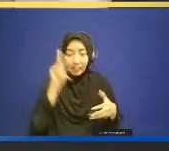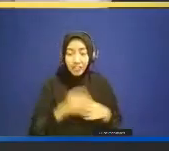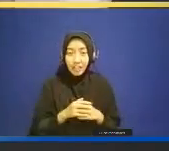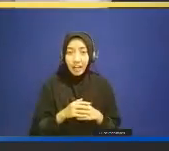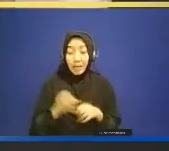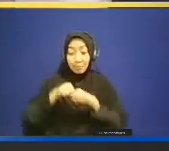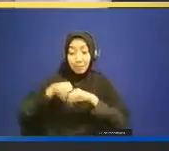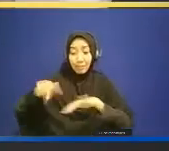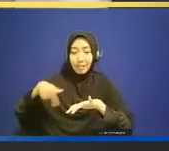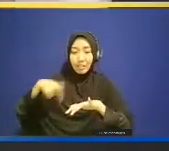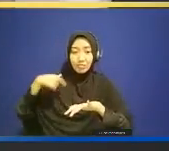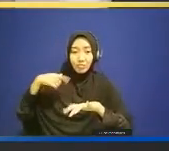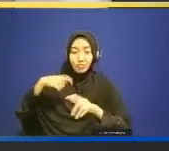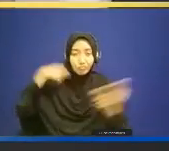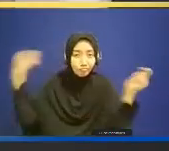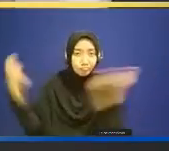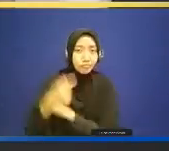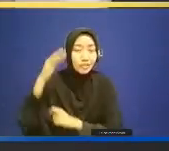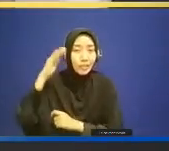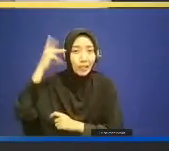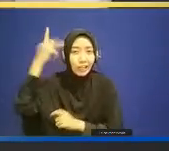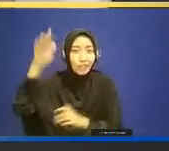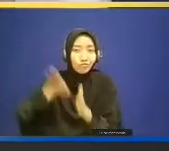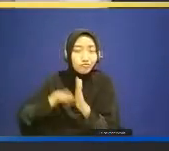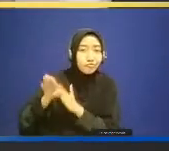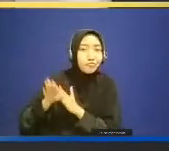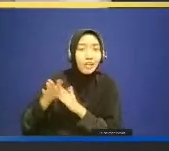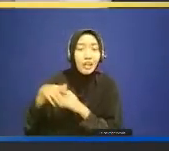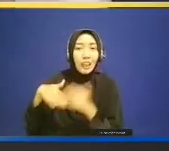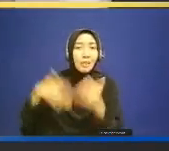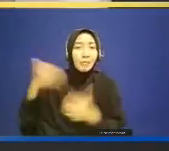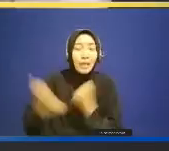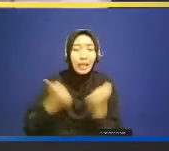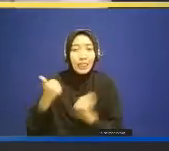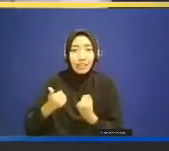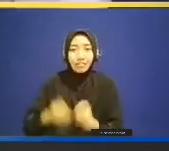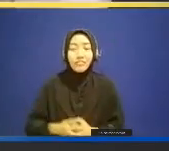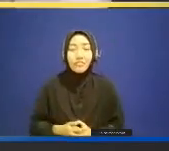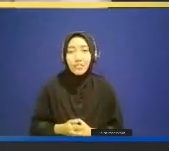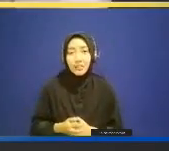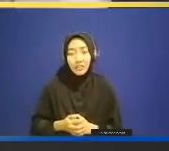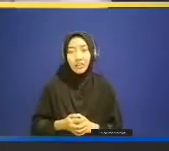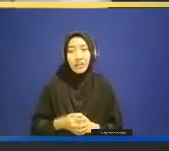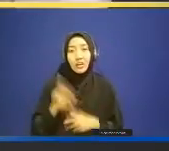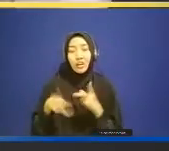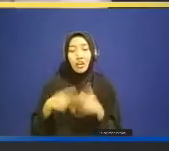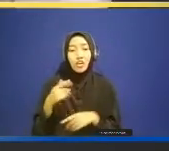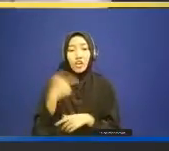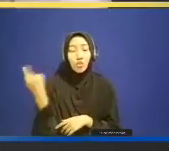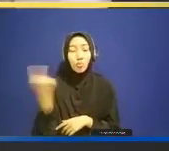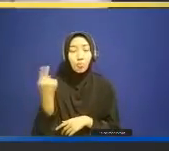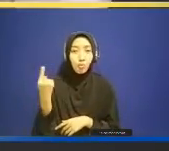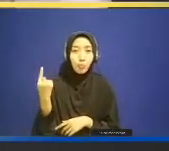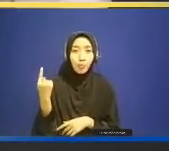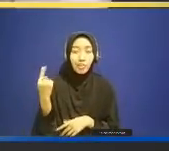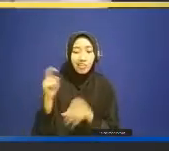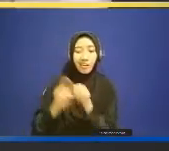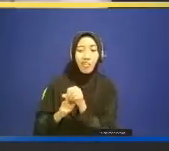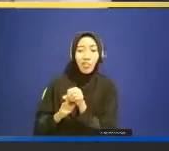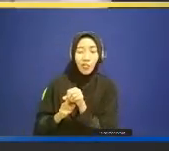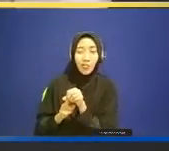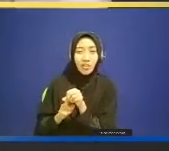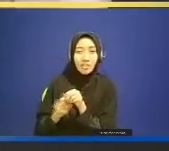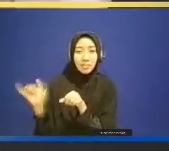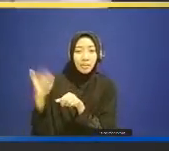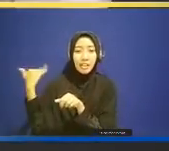adanya paginya mereka Jadi semakin gratis dan jadi lebih produktif kalau saya lihat kita jadi eh kalau dari umum misalkan yang masih tergantung dengan